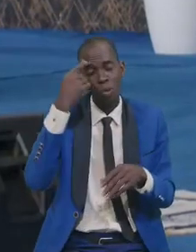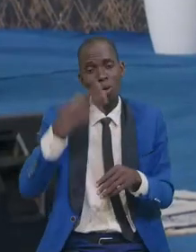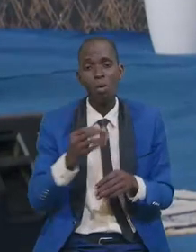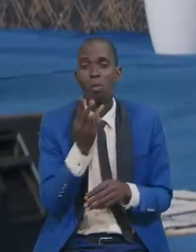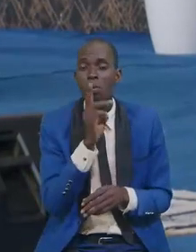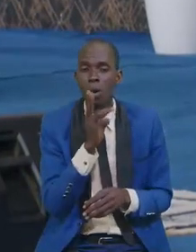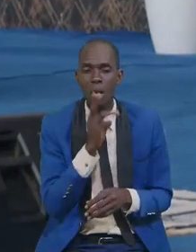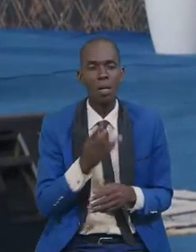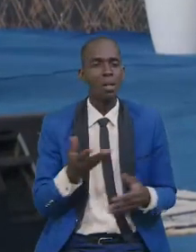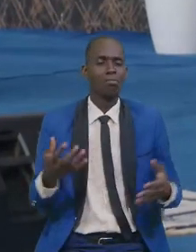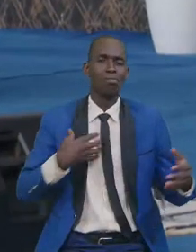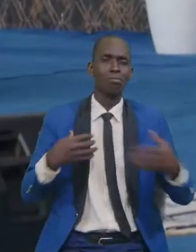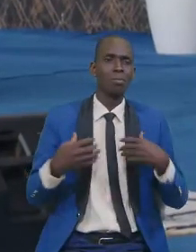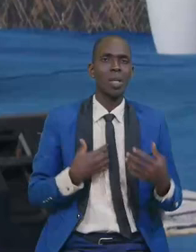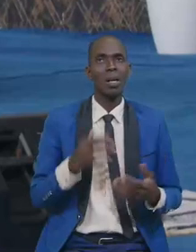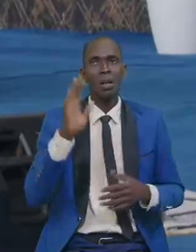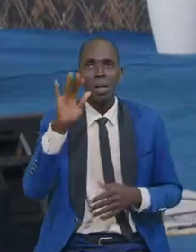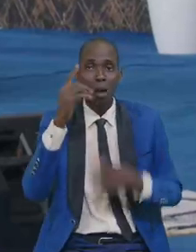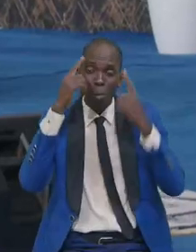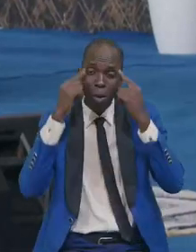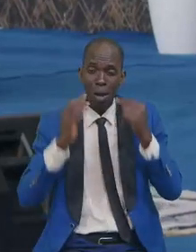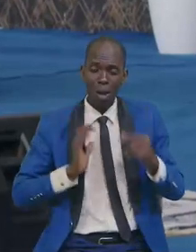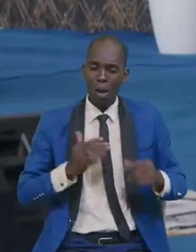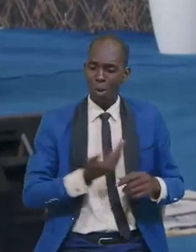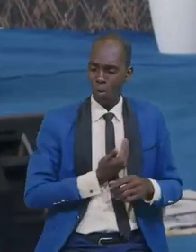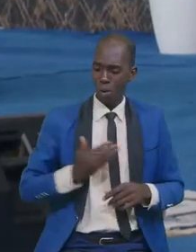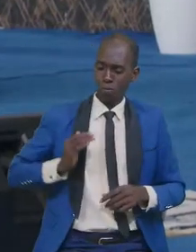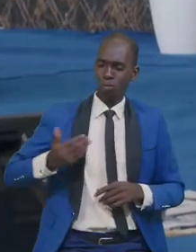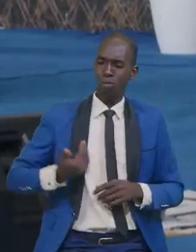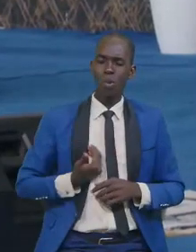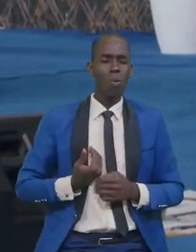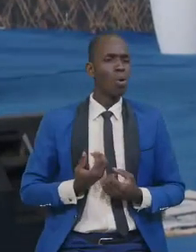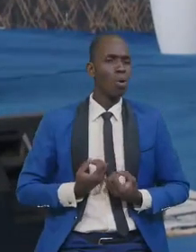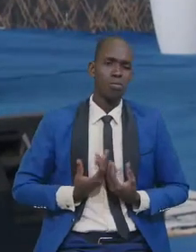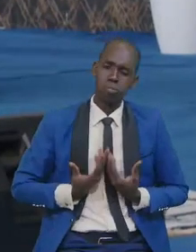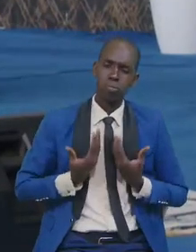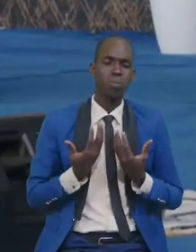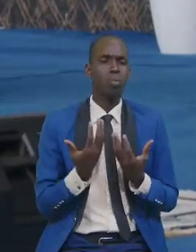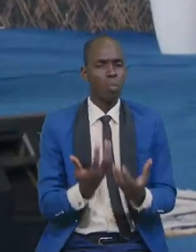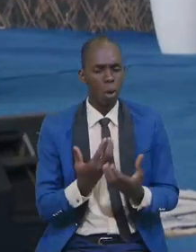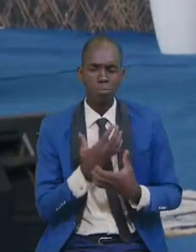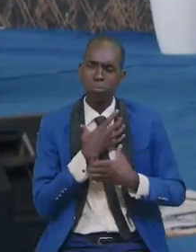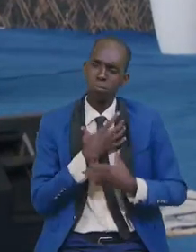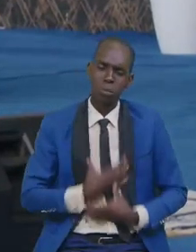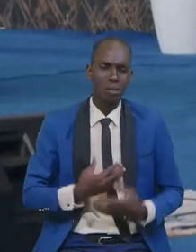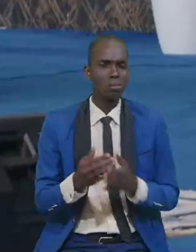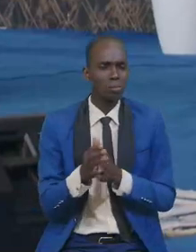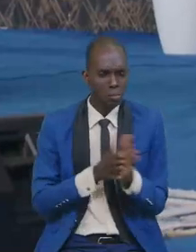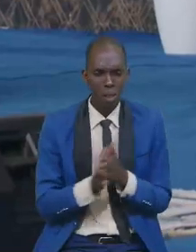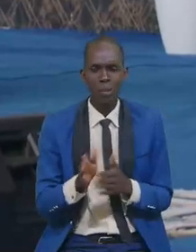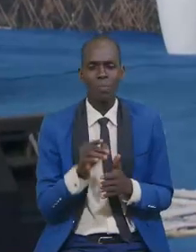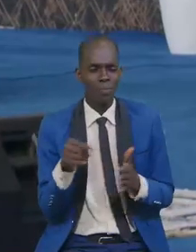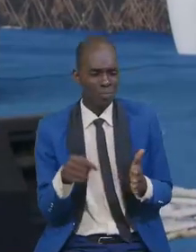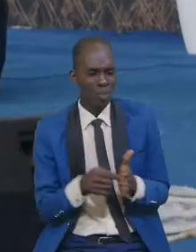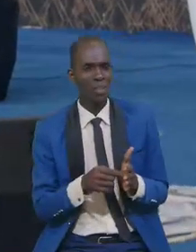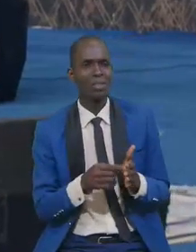Et notre âme est dégoûtée de cette misérable nourriture. Misérable nourriture. Mais ils avaient dit qu'il n'y a pas